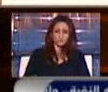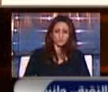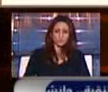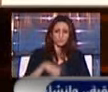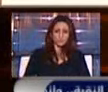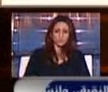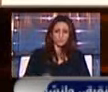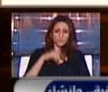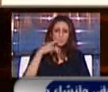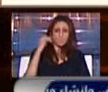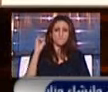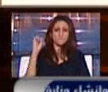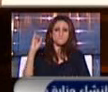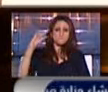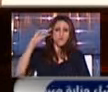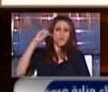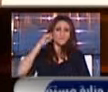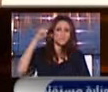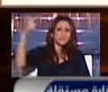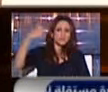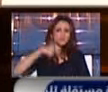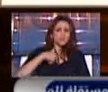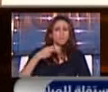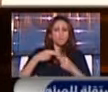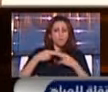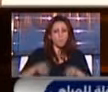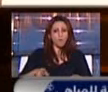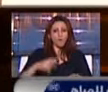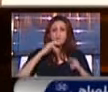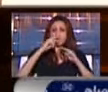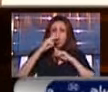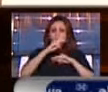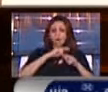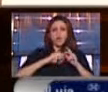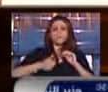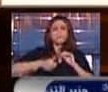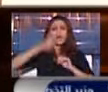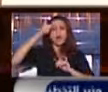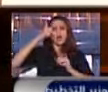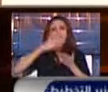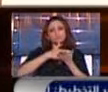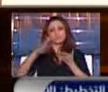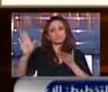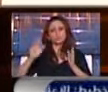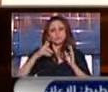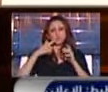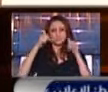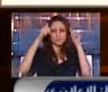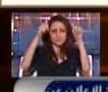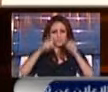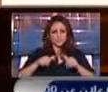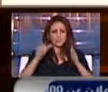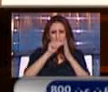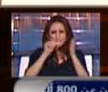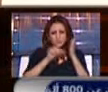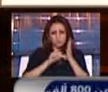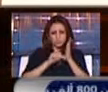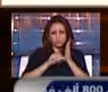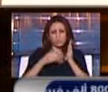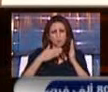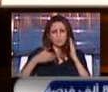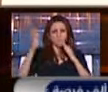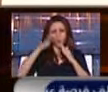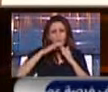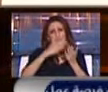محمد ابو الغار بيقول لا مانع من قبول الدعوه للحوار لكن بعد الغاء او ايقاف الاعلان الدستوري المكمل.